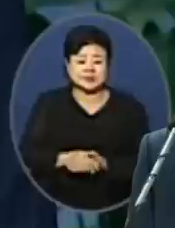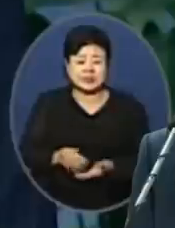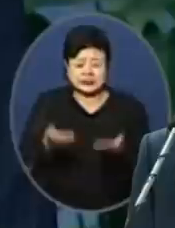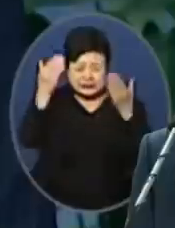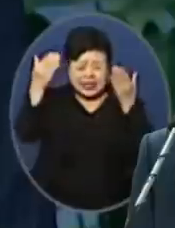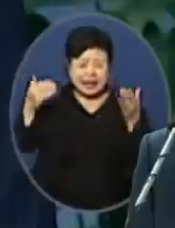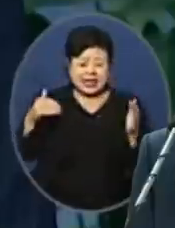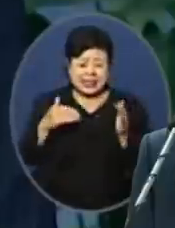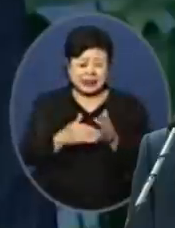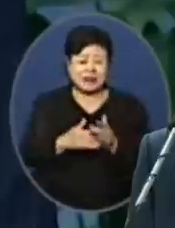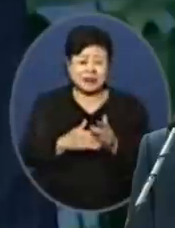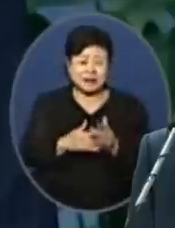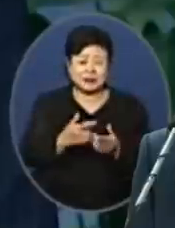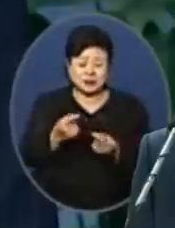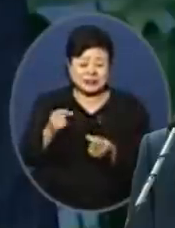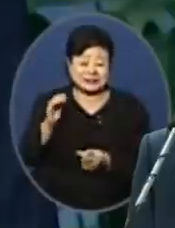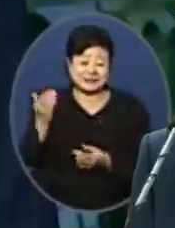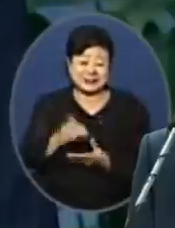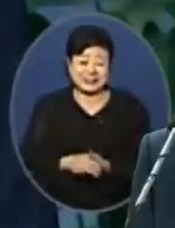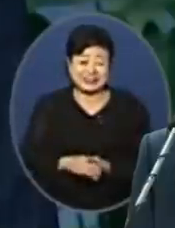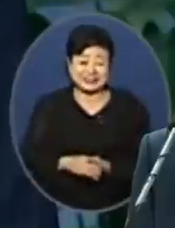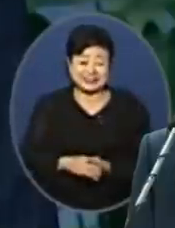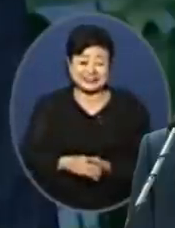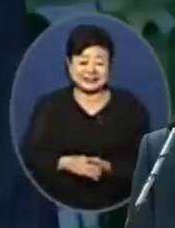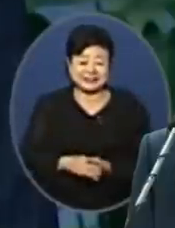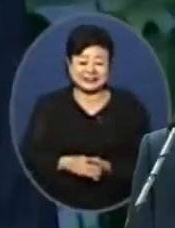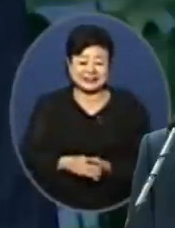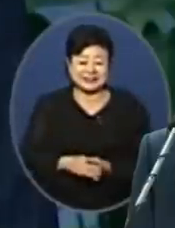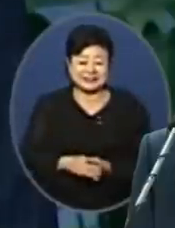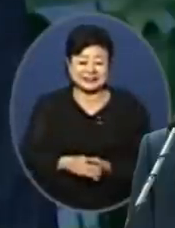패스오버 램버가 된 것입니다.